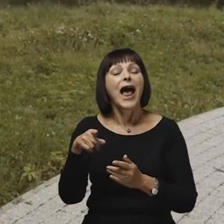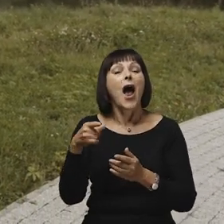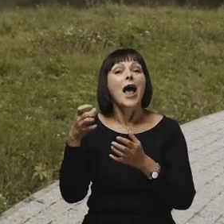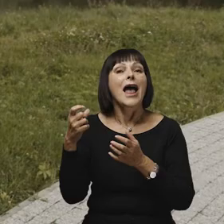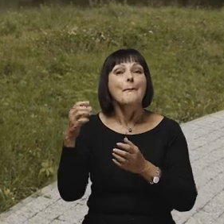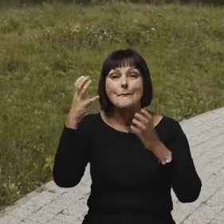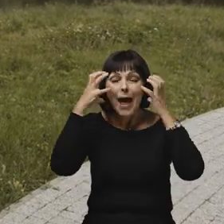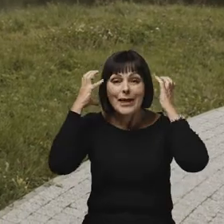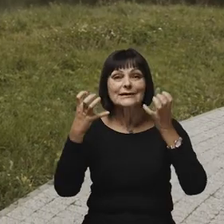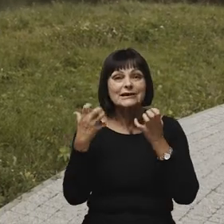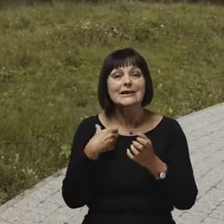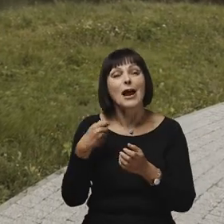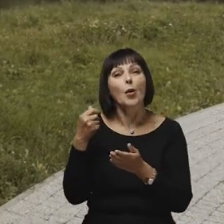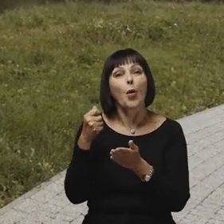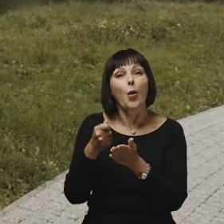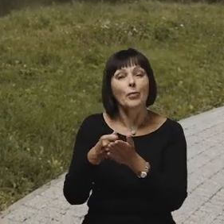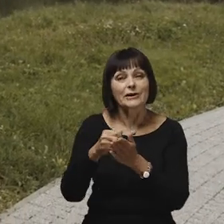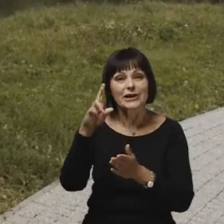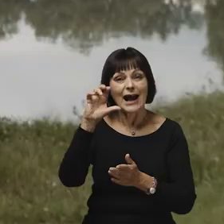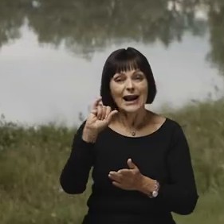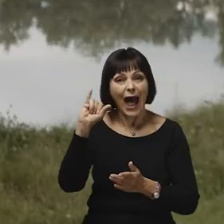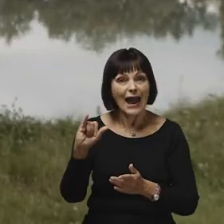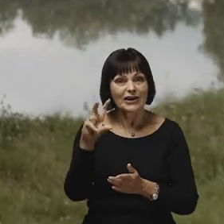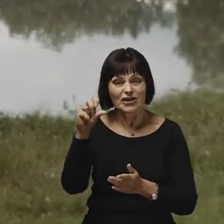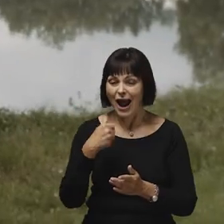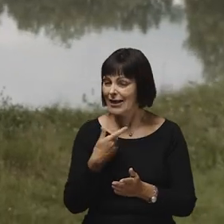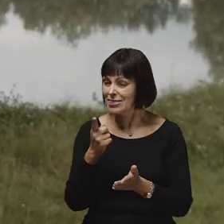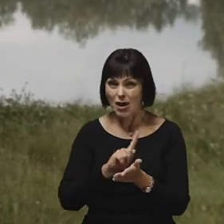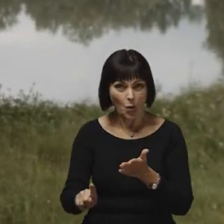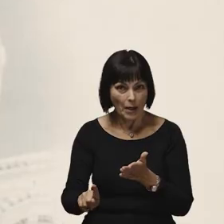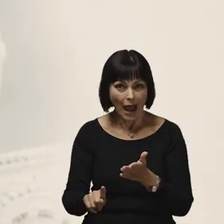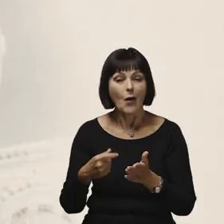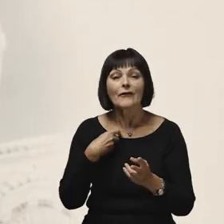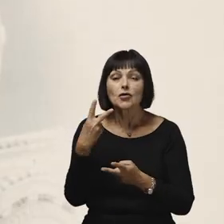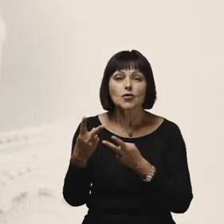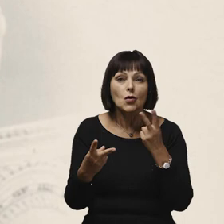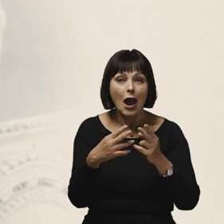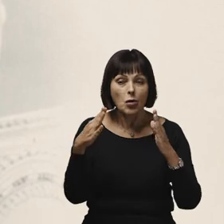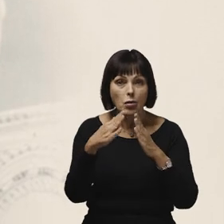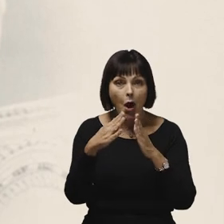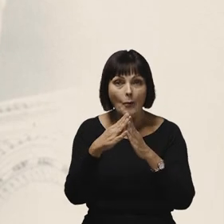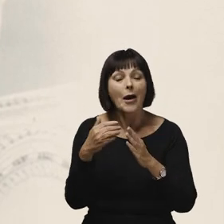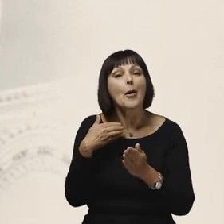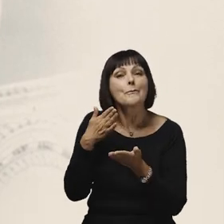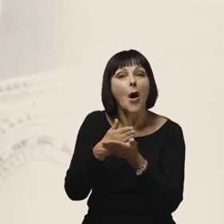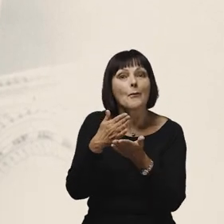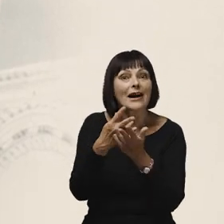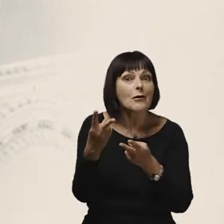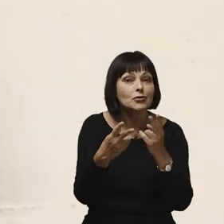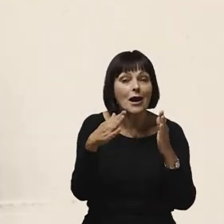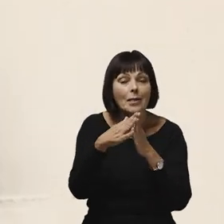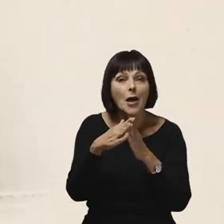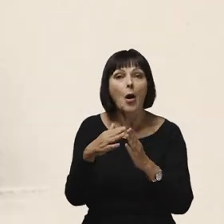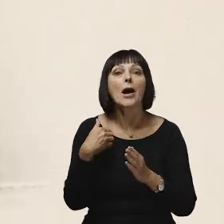do gustu Rajcza, tej jednak nie udało się kupić. W poszukiwaniach nowego domu czynny udział brała Helena z